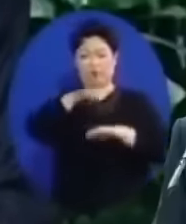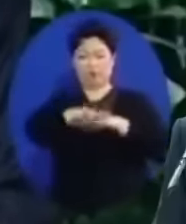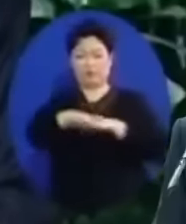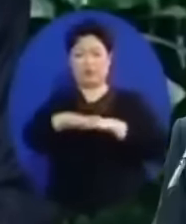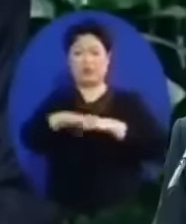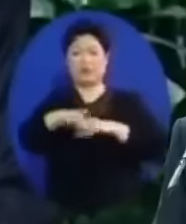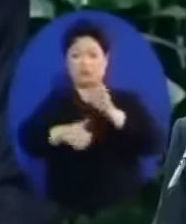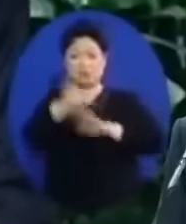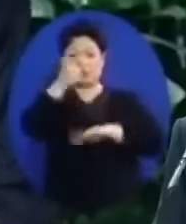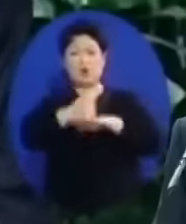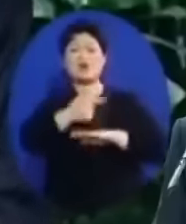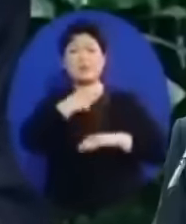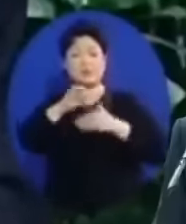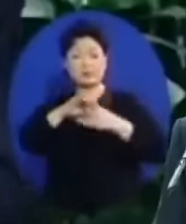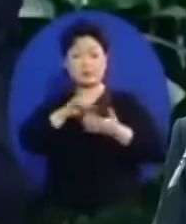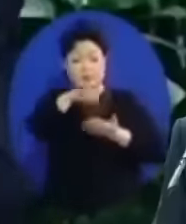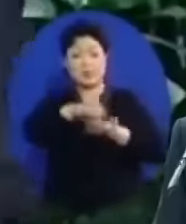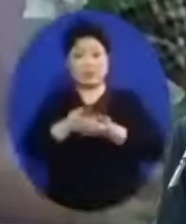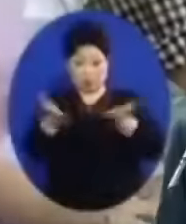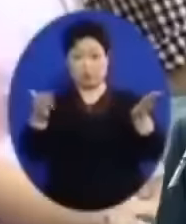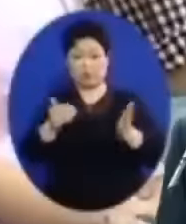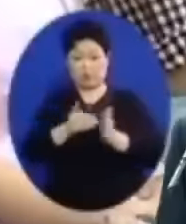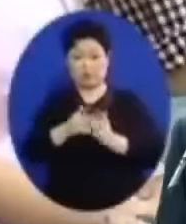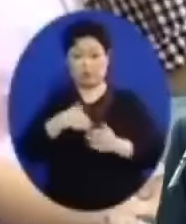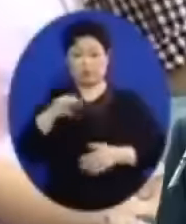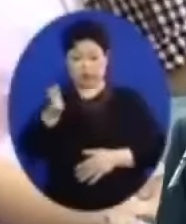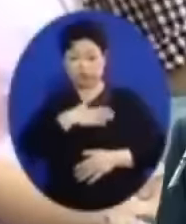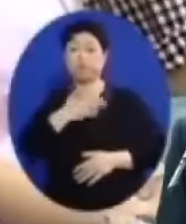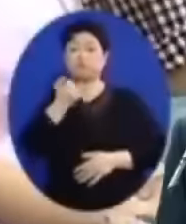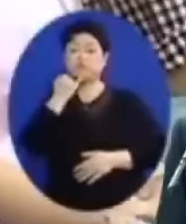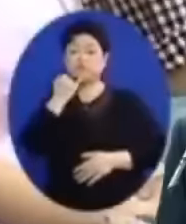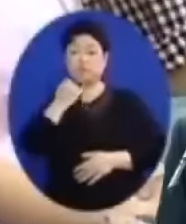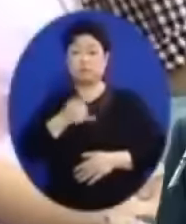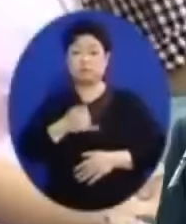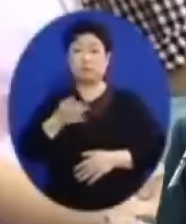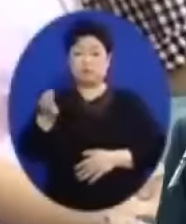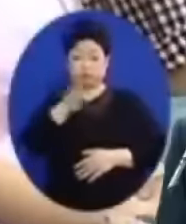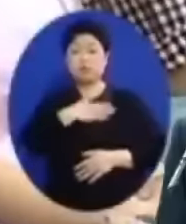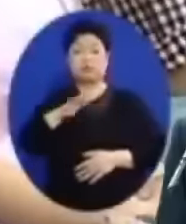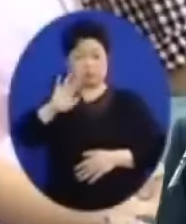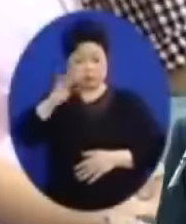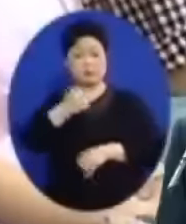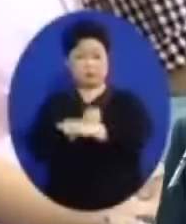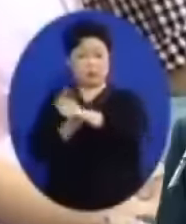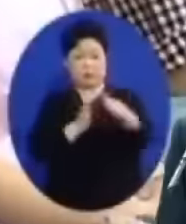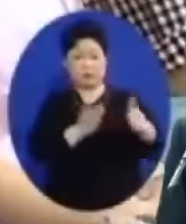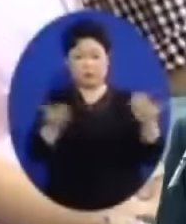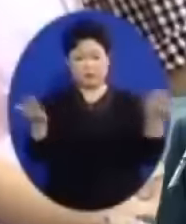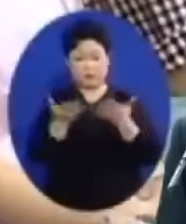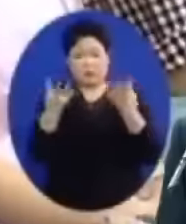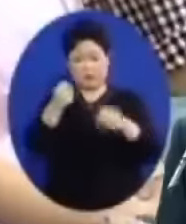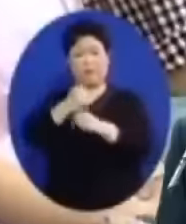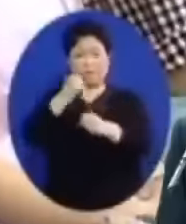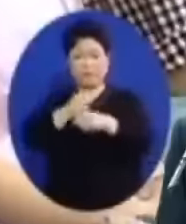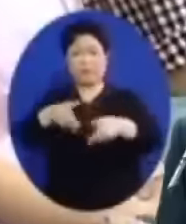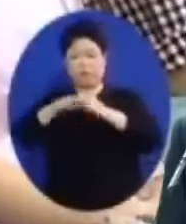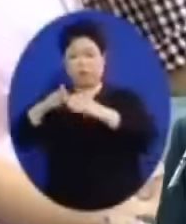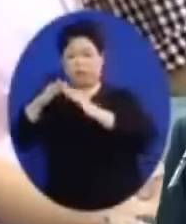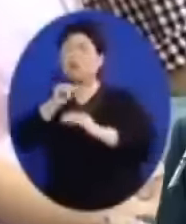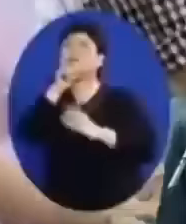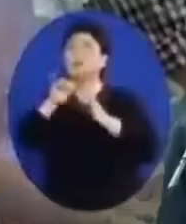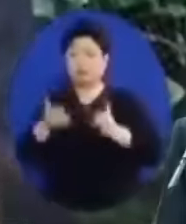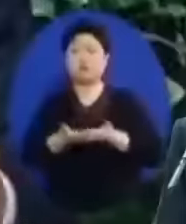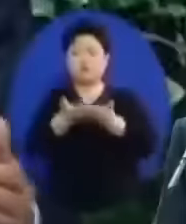되는 것입니다. 부자가 되는 것은 얼마니 되라고 격려해요. 얼마든지 부자가 되십시오. 많은 직장을 만들어서 가난한 사람에게